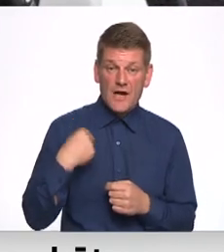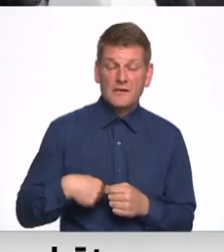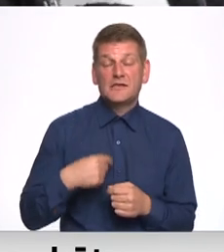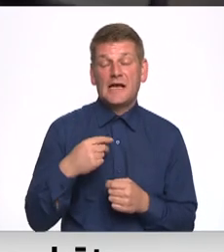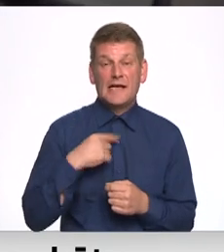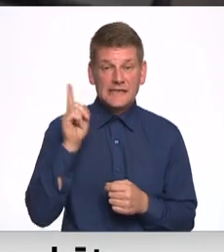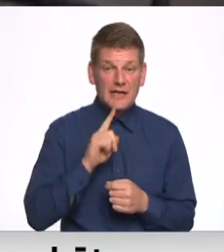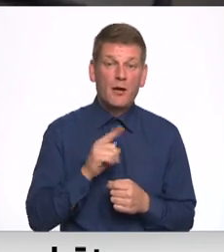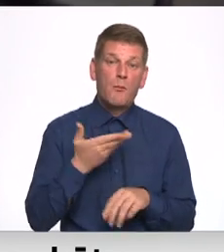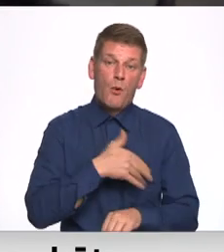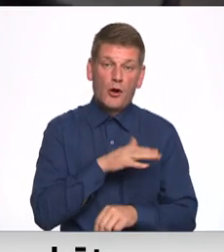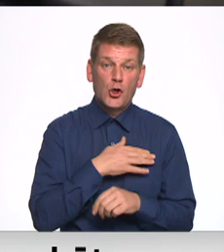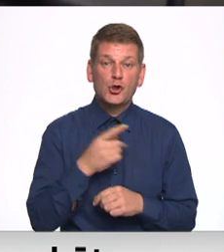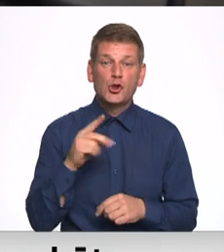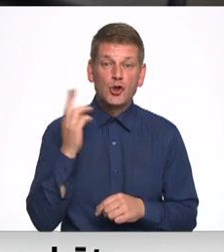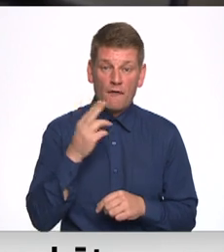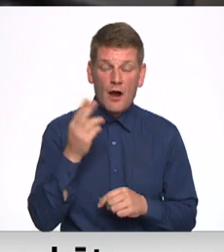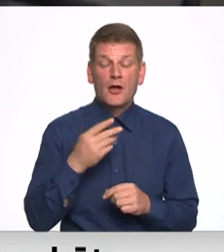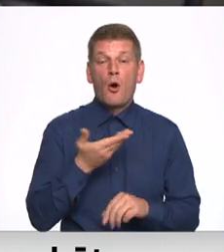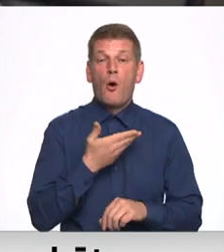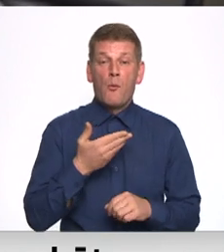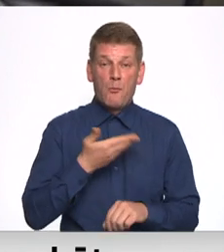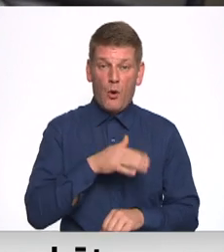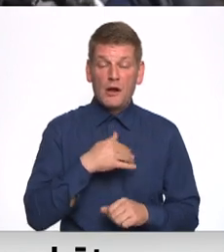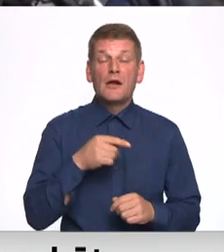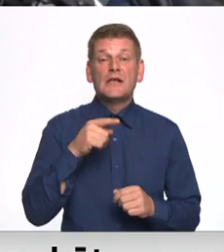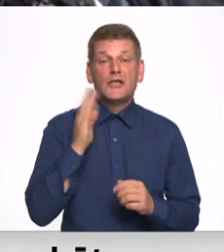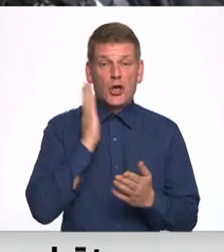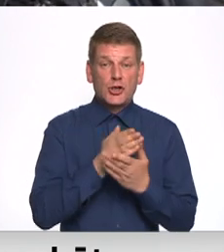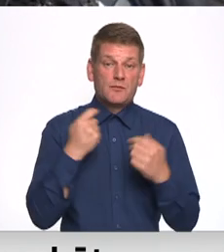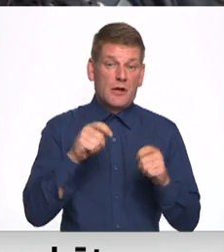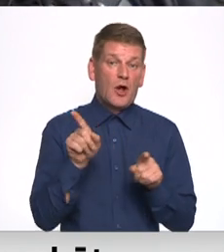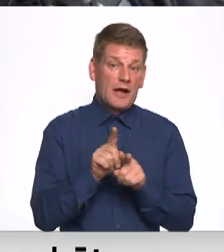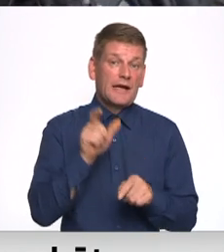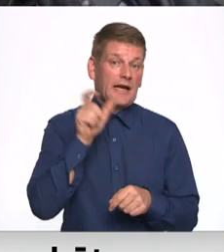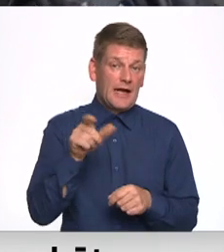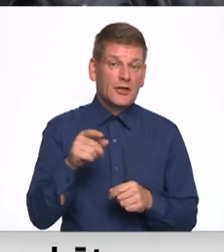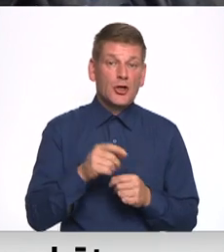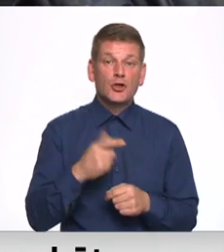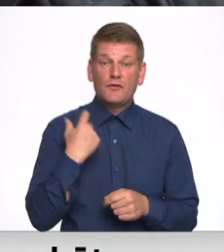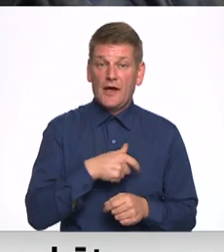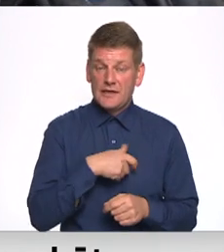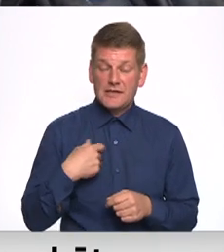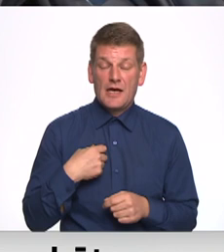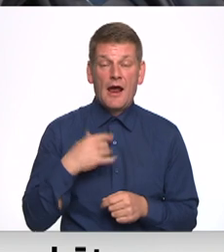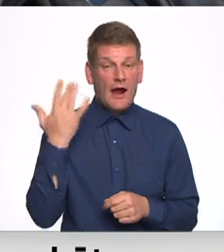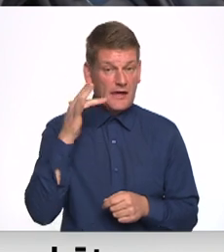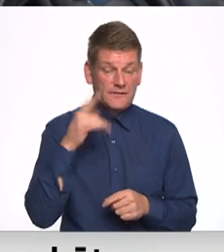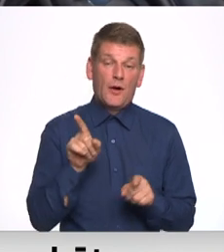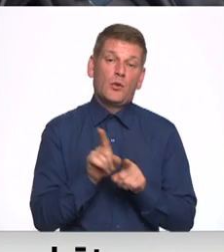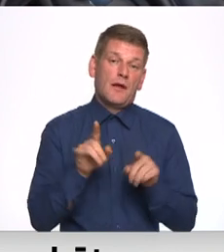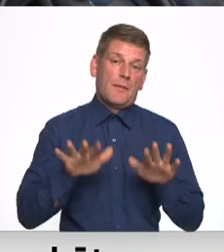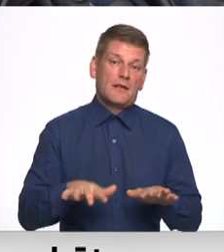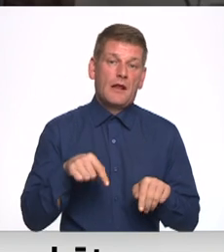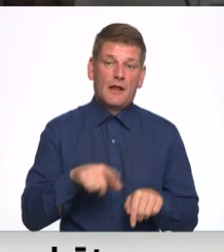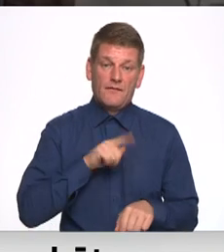Izraēlā, Polijā, Slovākijā un Somijā. Savukārt tiešās pārdošanas notikušas arī klientiem Šveicē, ASV un arī tepat Latvijā.